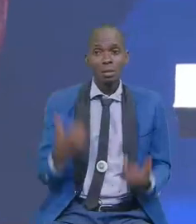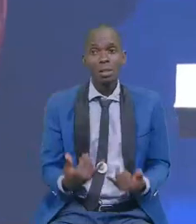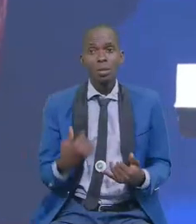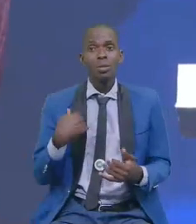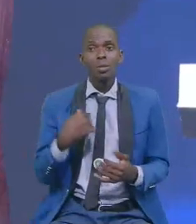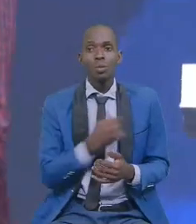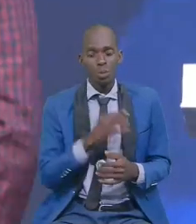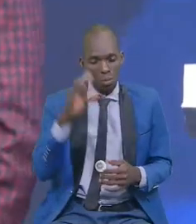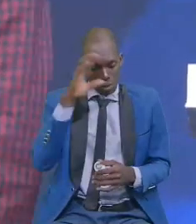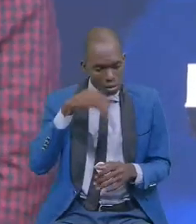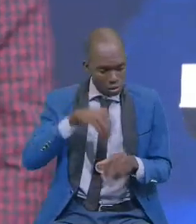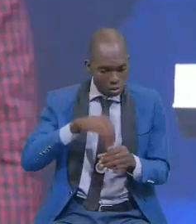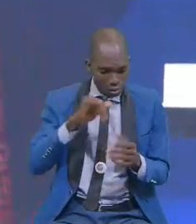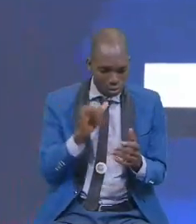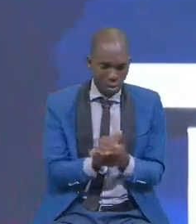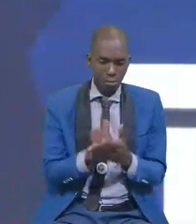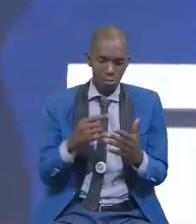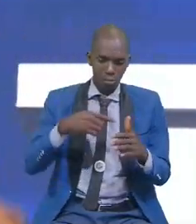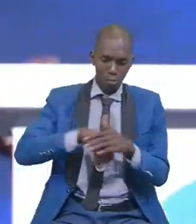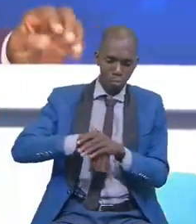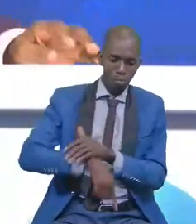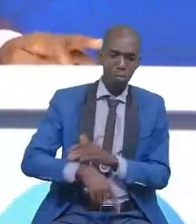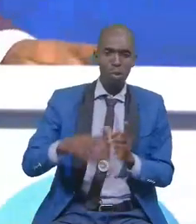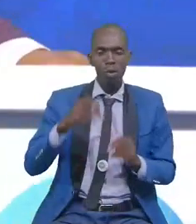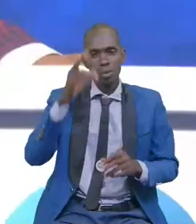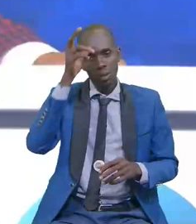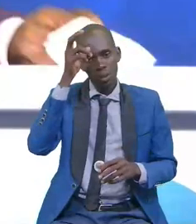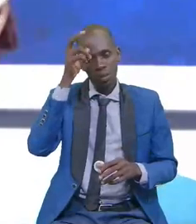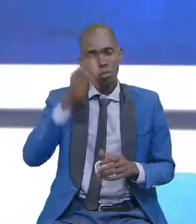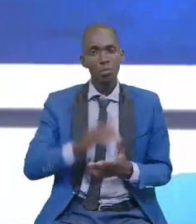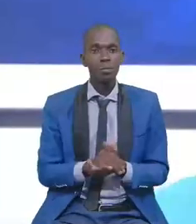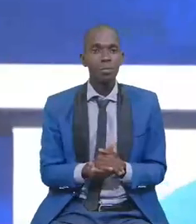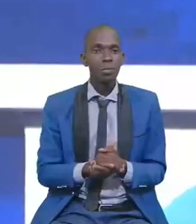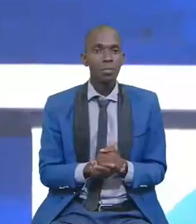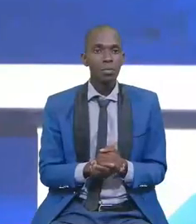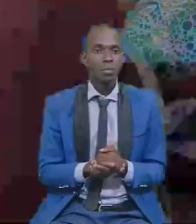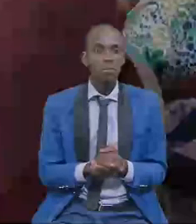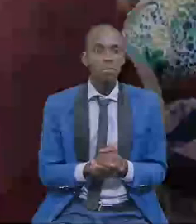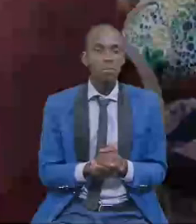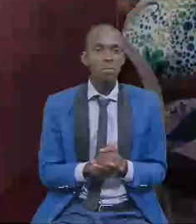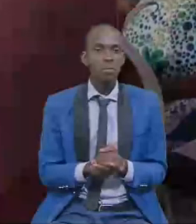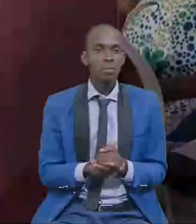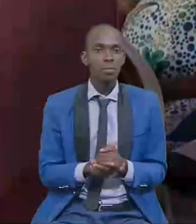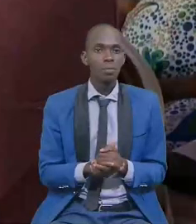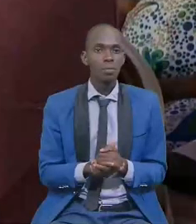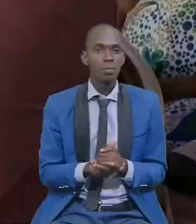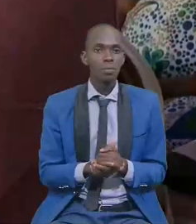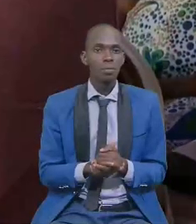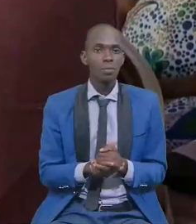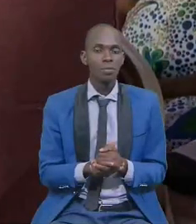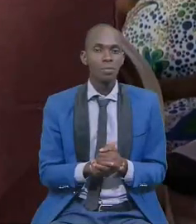même fatigués de chercher la lumière. Et nous sommes assis dans les faux, dans les ténèbres du diable.